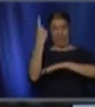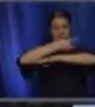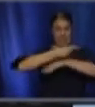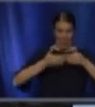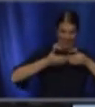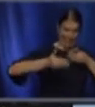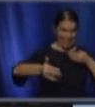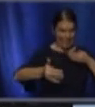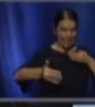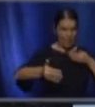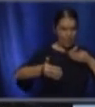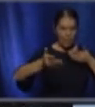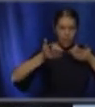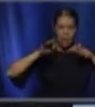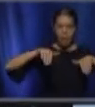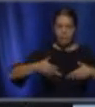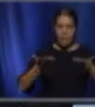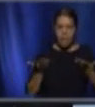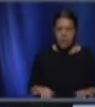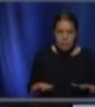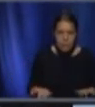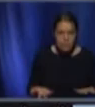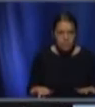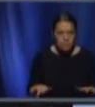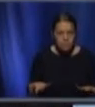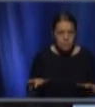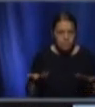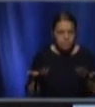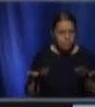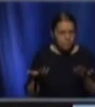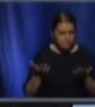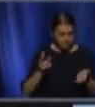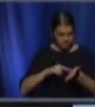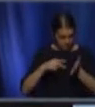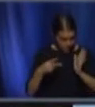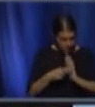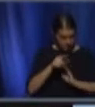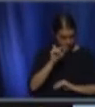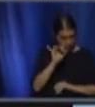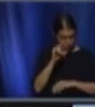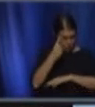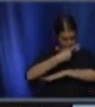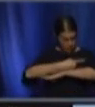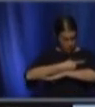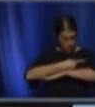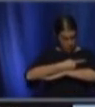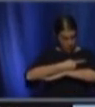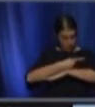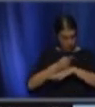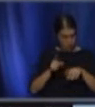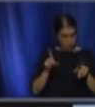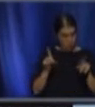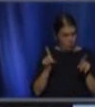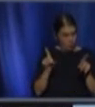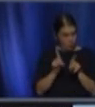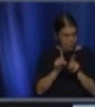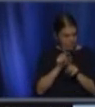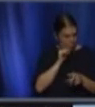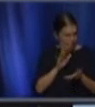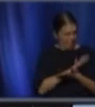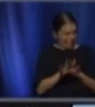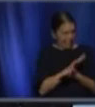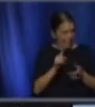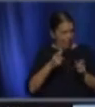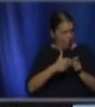n'est pas le cas. Est-ce que 28 jours, c'était trop ambitieux peut-être de votre part ou est-ce que selon vous, la population n'a pas fourni